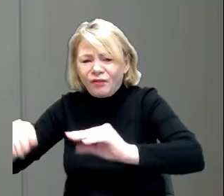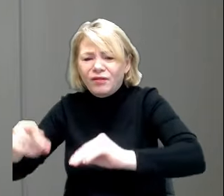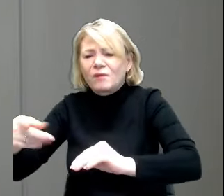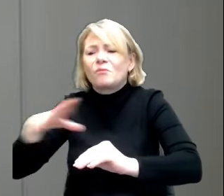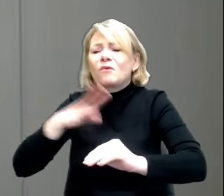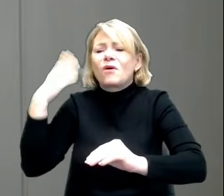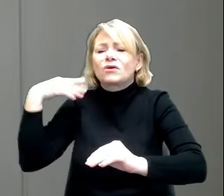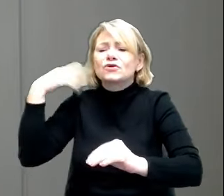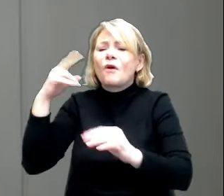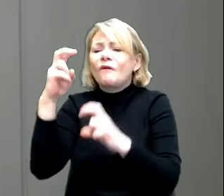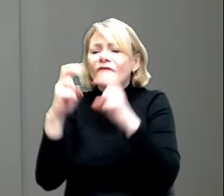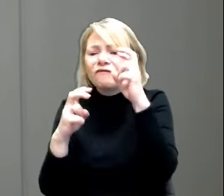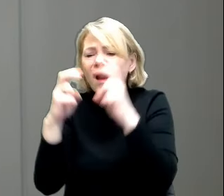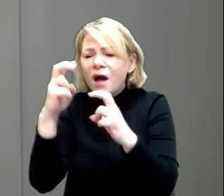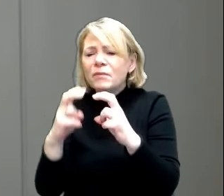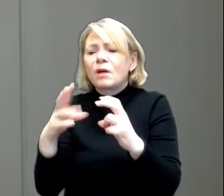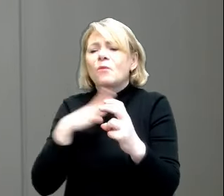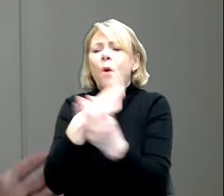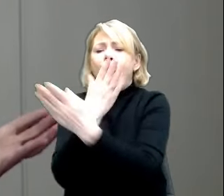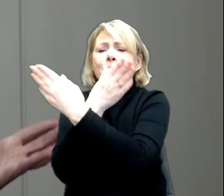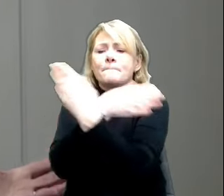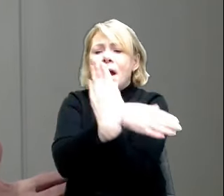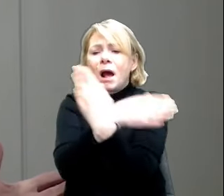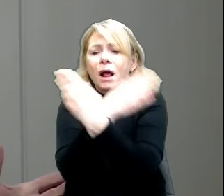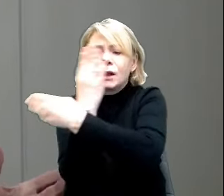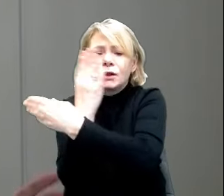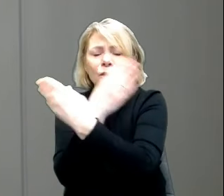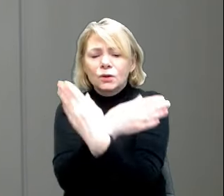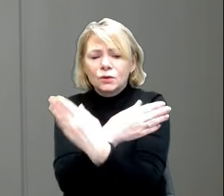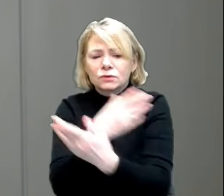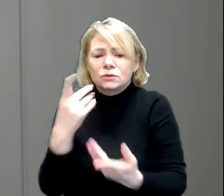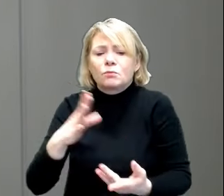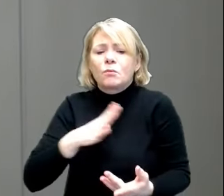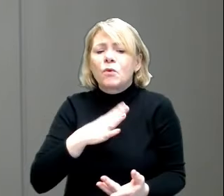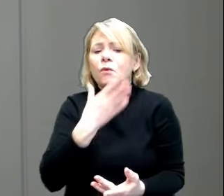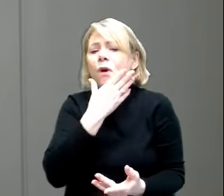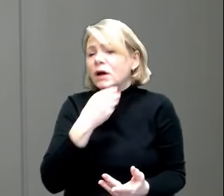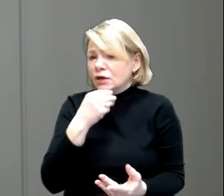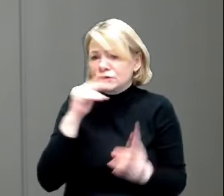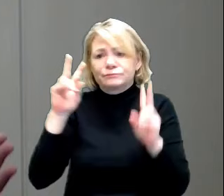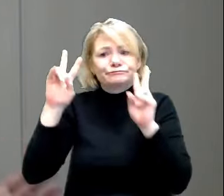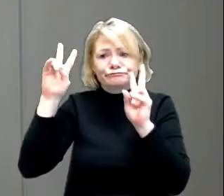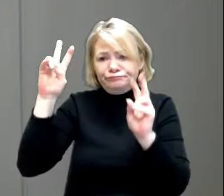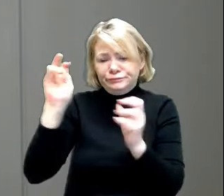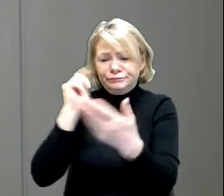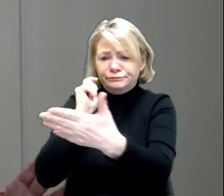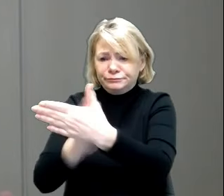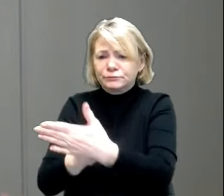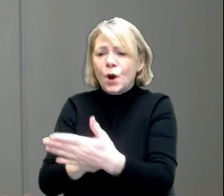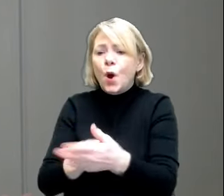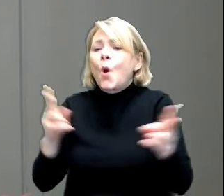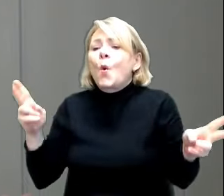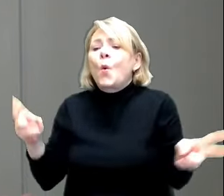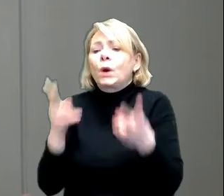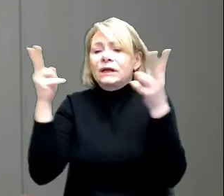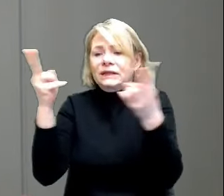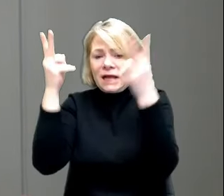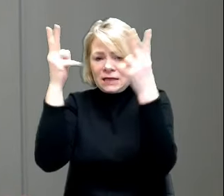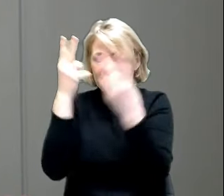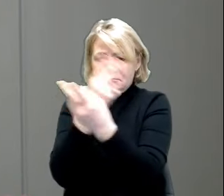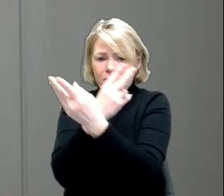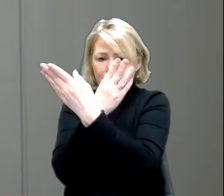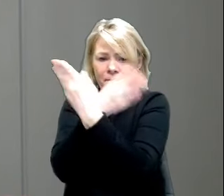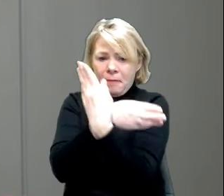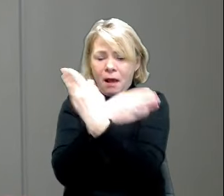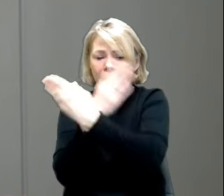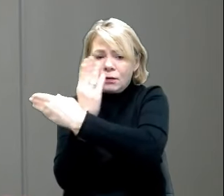ten buvo malūnai netgi labai gražiai vadinosi ugnies malūnas kuris gamino garą taigi e